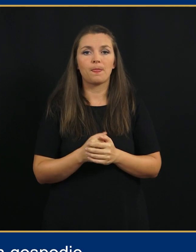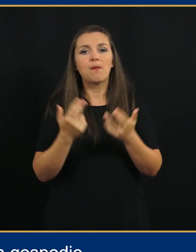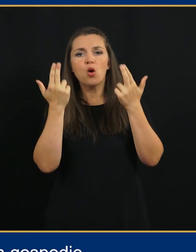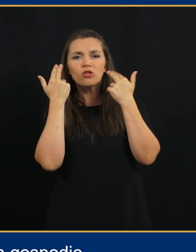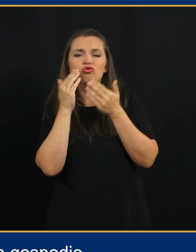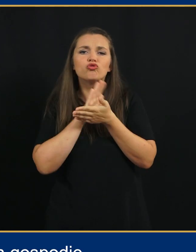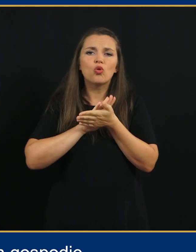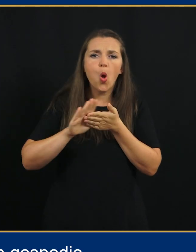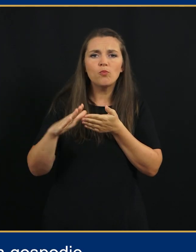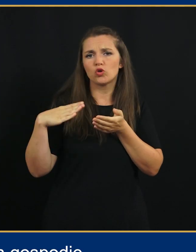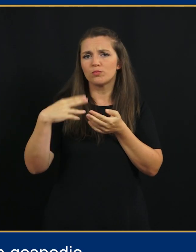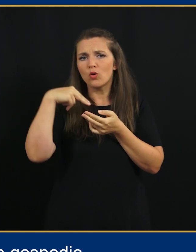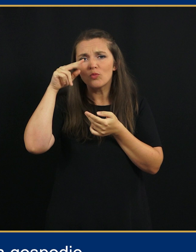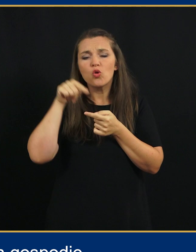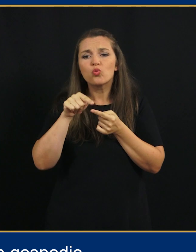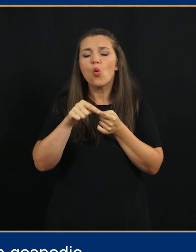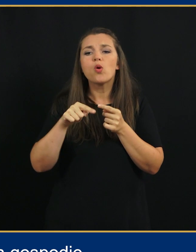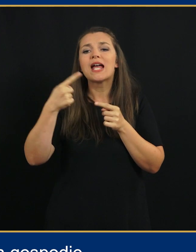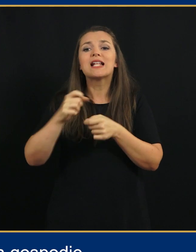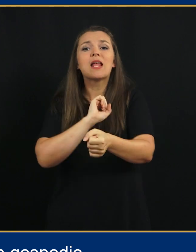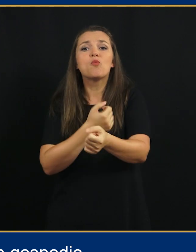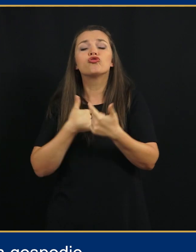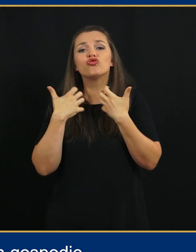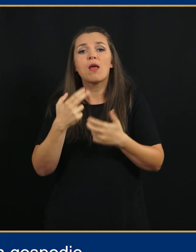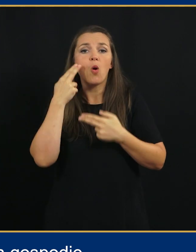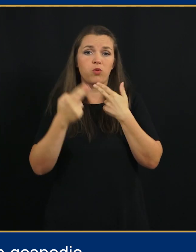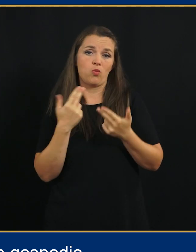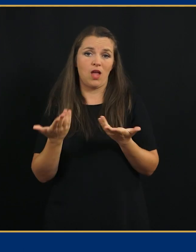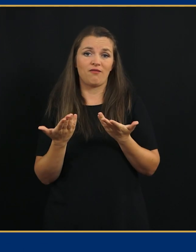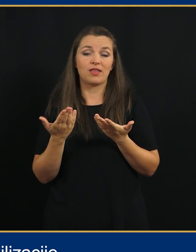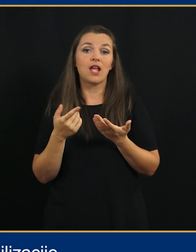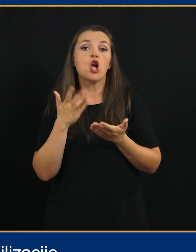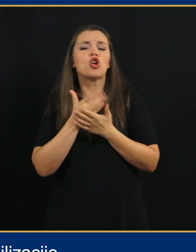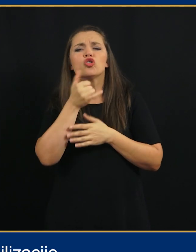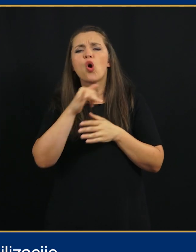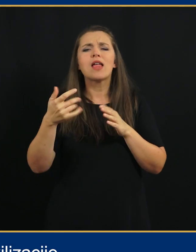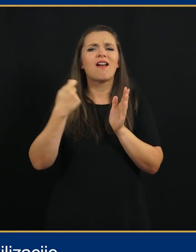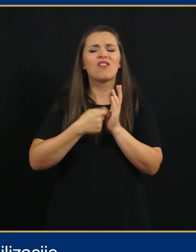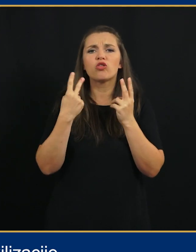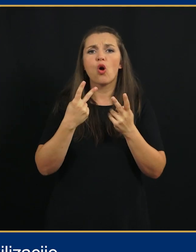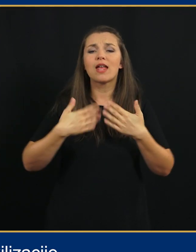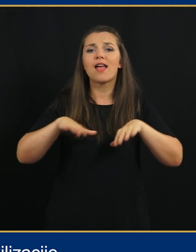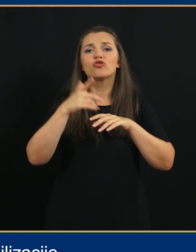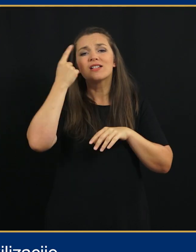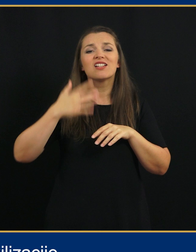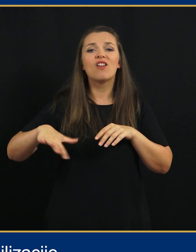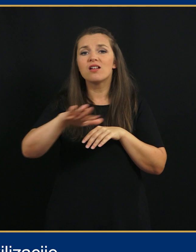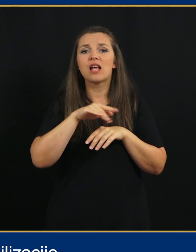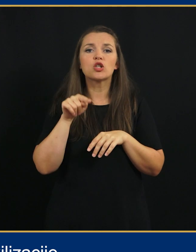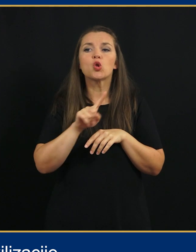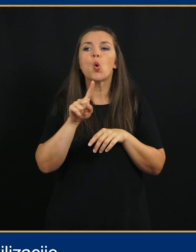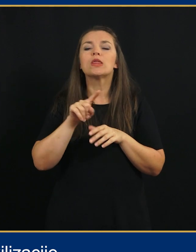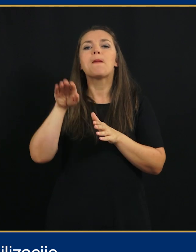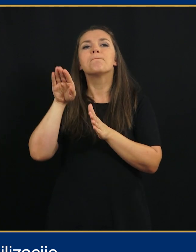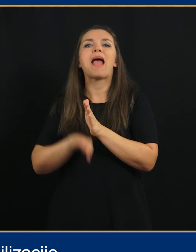Ponižnost in skromnost, gospe in gospodje, sta naslednja moč, ki jo želimo obravnavati. Že stoletja vrednota naše civilizacije ni